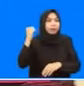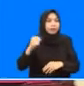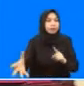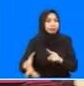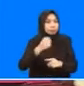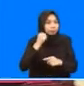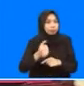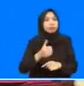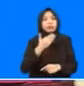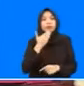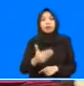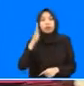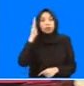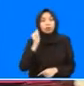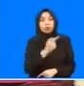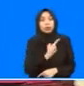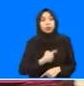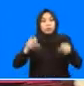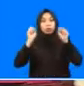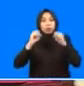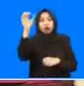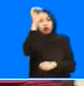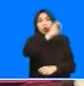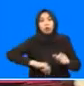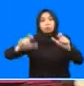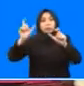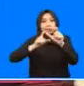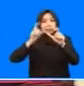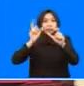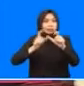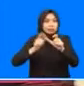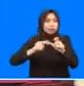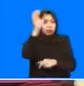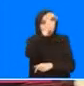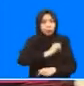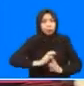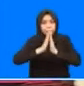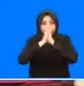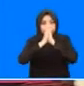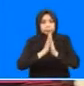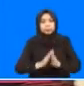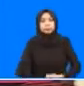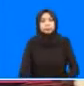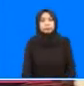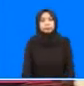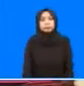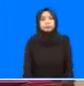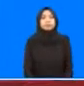Wassalamualaikum warahmatullahi wabarakatuh. Om Shanti Shanti Shanti Om. Namo Buddhaya.